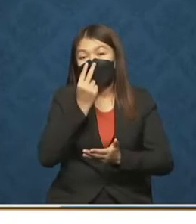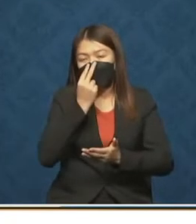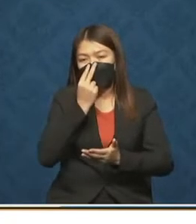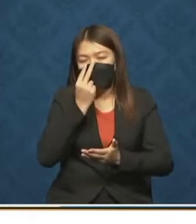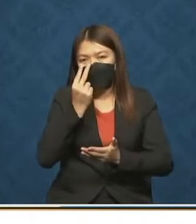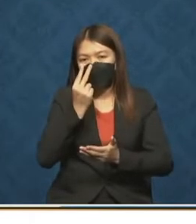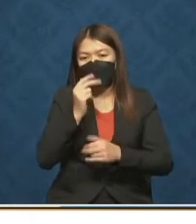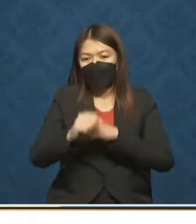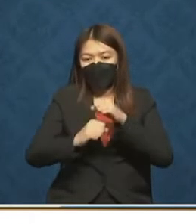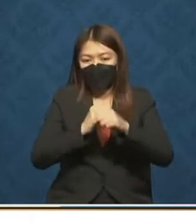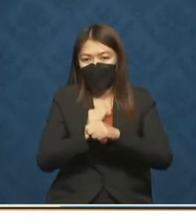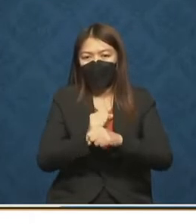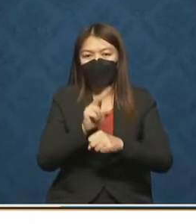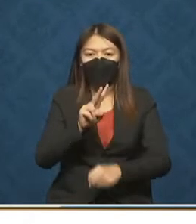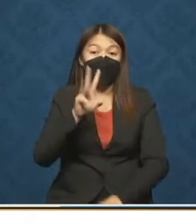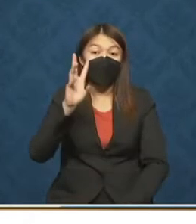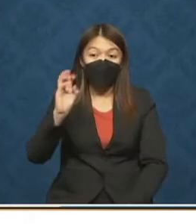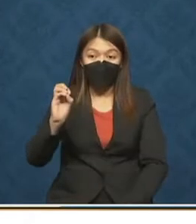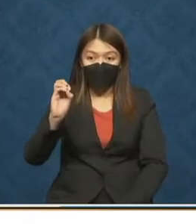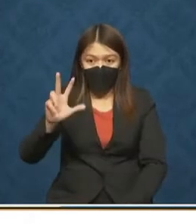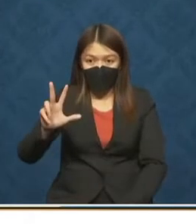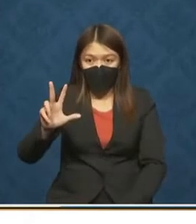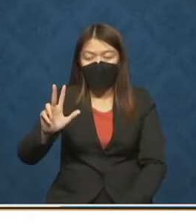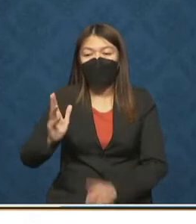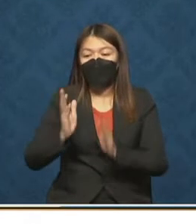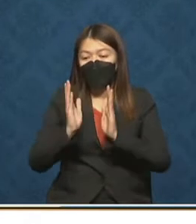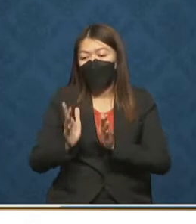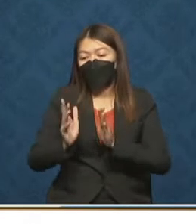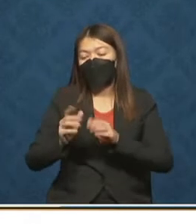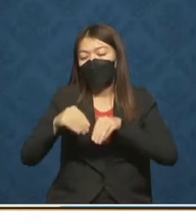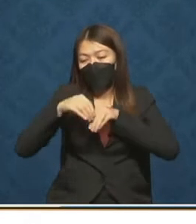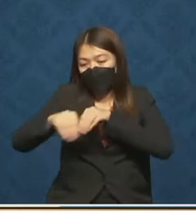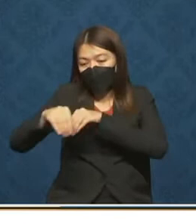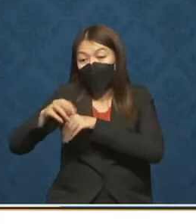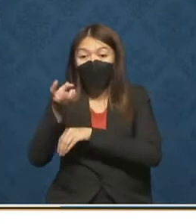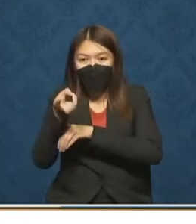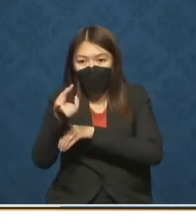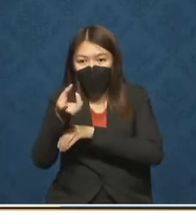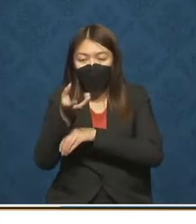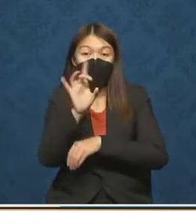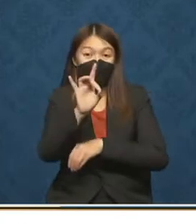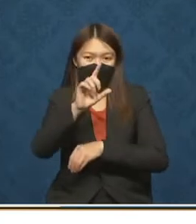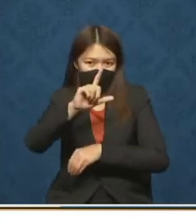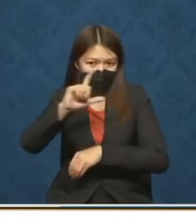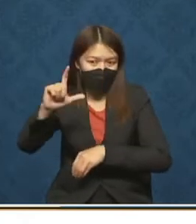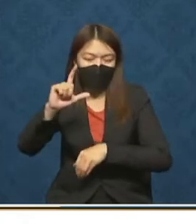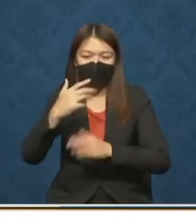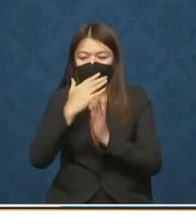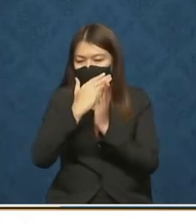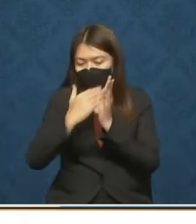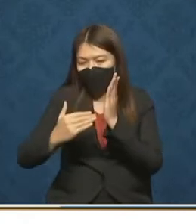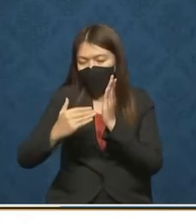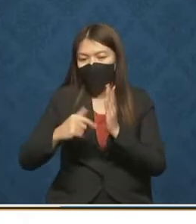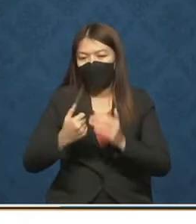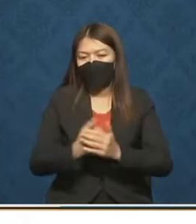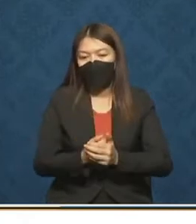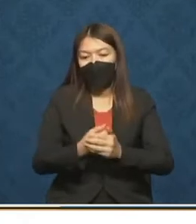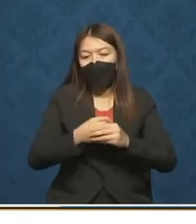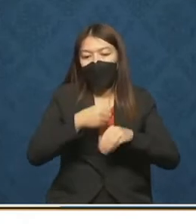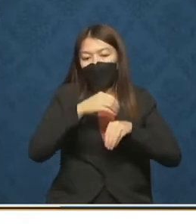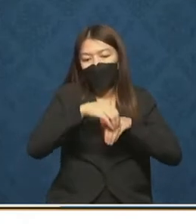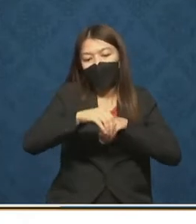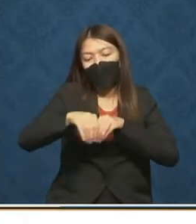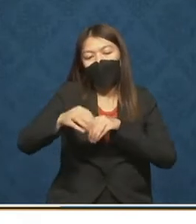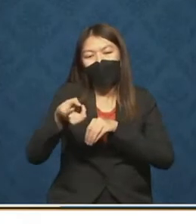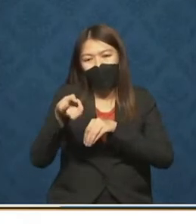ปี 20563 นั้นมีจำนวนเกษตรกรณ 8 ลานครัวเรือนเกินครึ่งหนึ่เป็เกษตกรณ